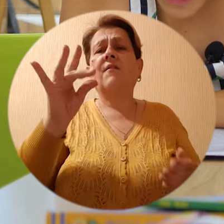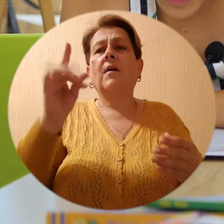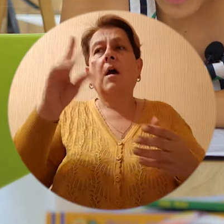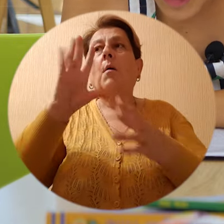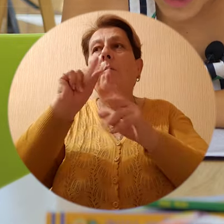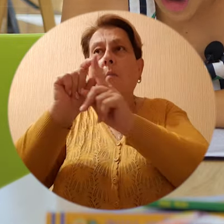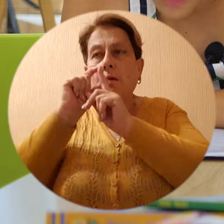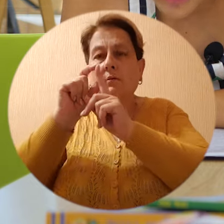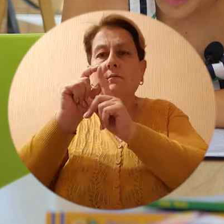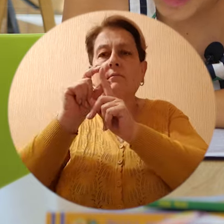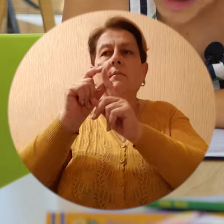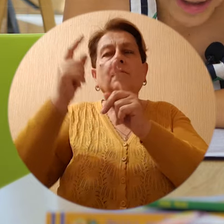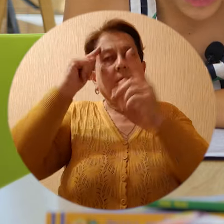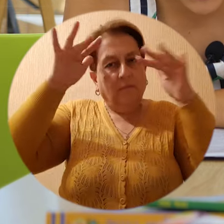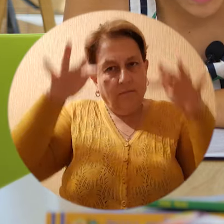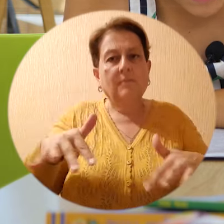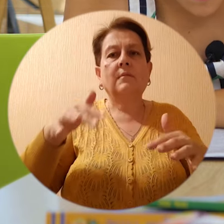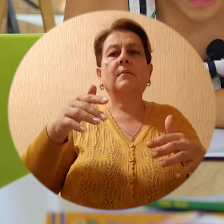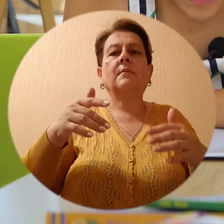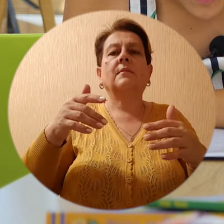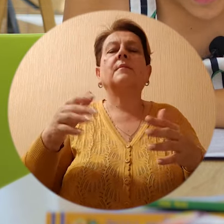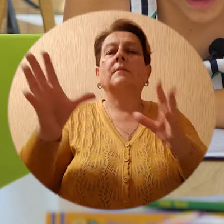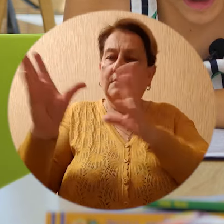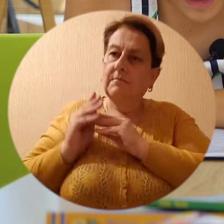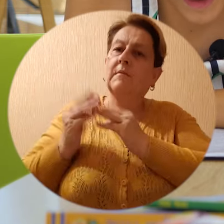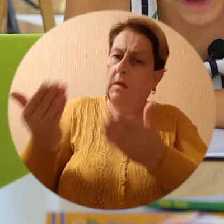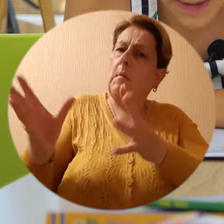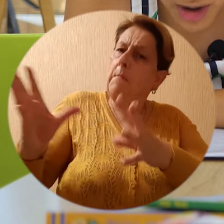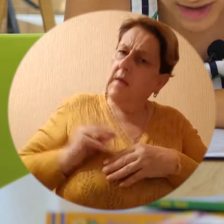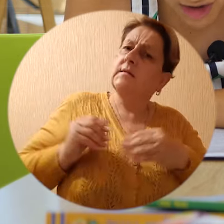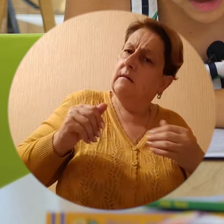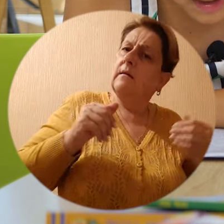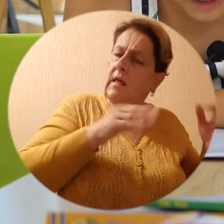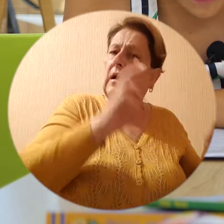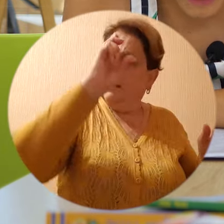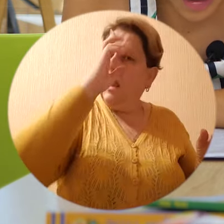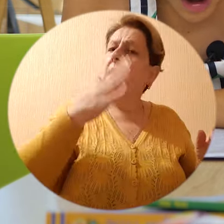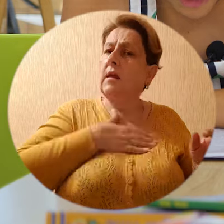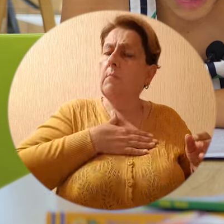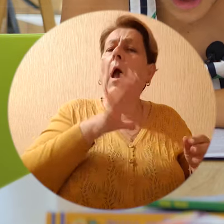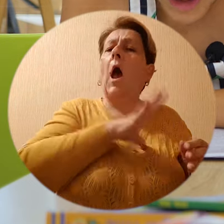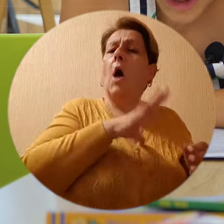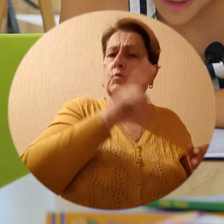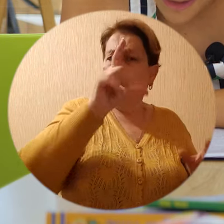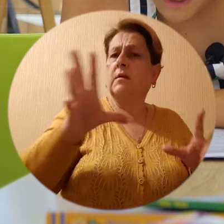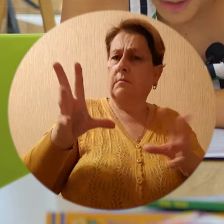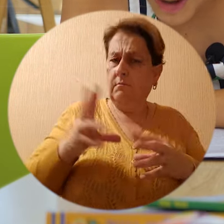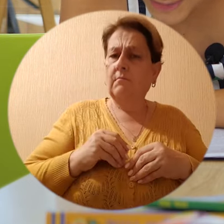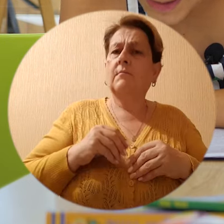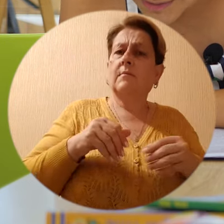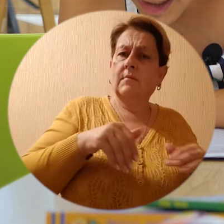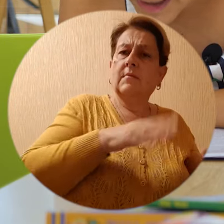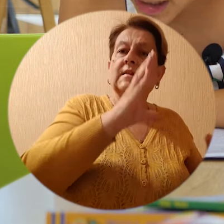պան Մաթեյի ասածը հալած յուղի տեղ ընդունեց. «Եկեք հենց հիմա գնանք, տեր իմ»։ Հարուստ Մաթեյը գոհ էր,